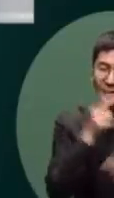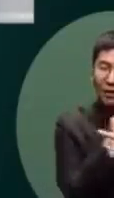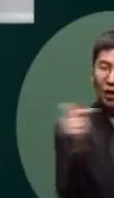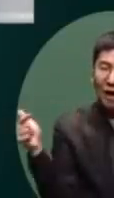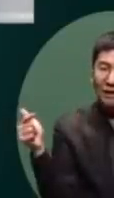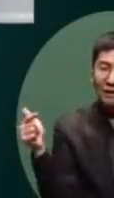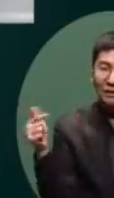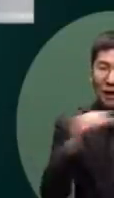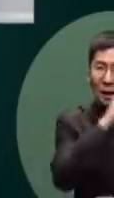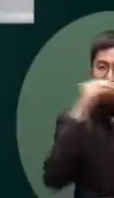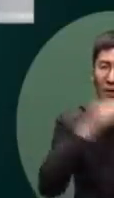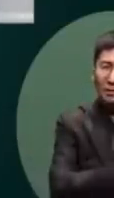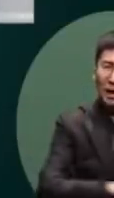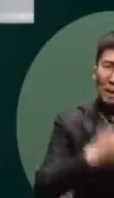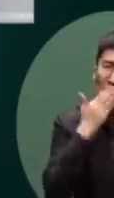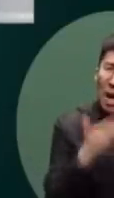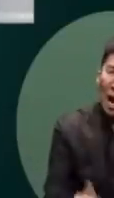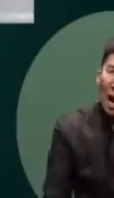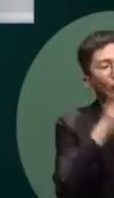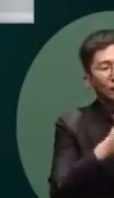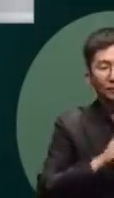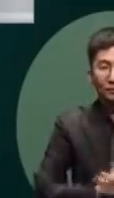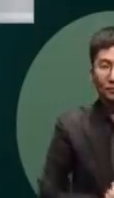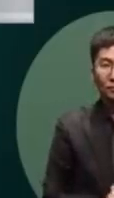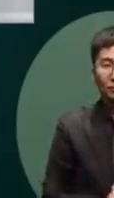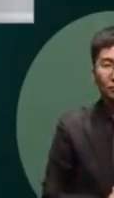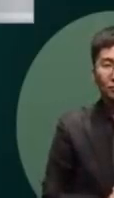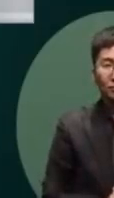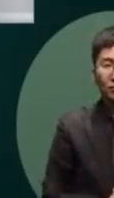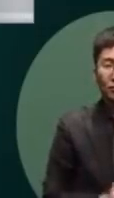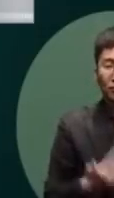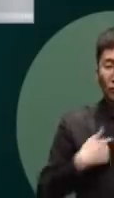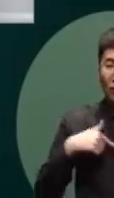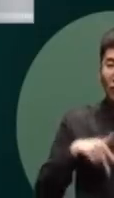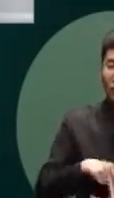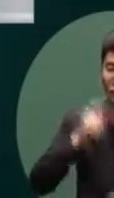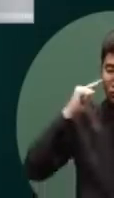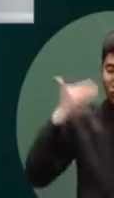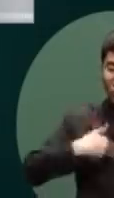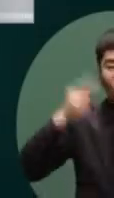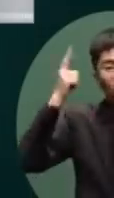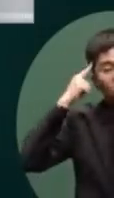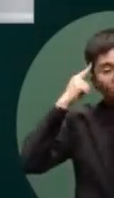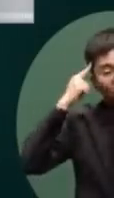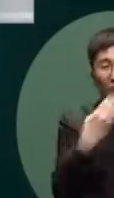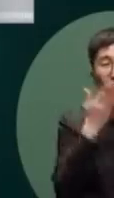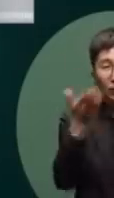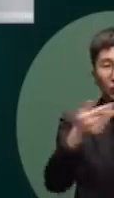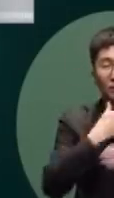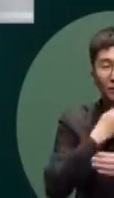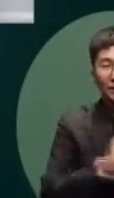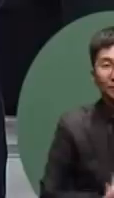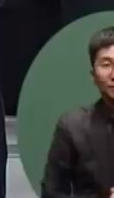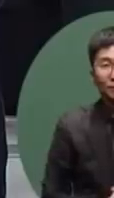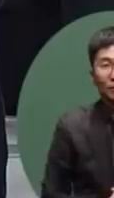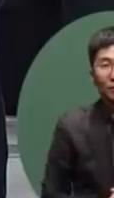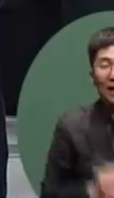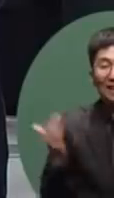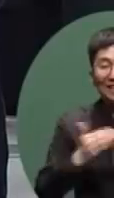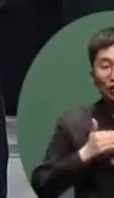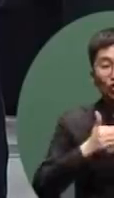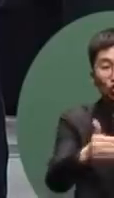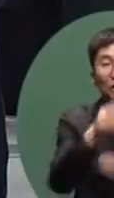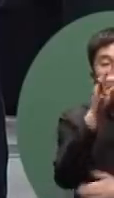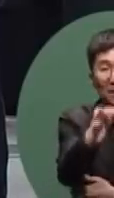공직 기강 잡는 일이 가능하겠습니까? 한번 여쭤보. 그건 제가 여쭤보실 일이 아닐 것 같은데요. 그리고 이 업무 추진비 내역도